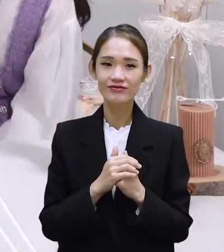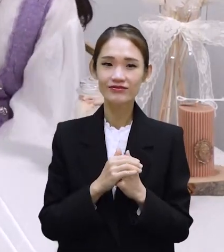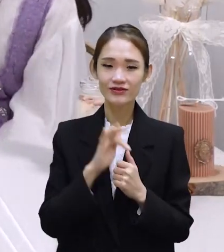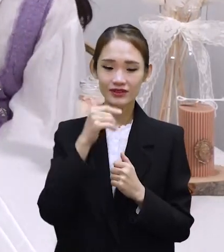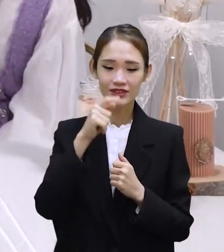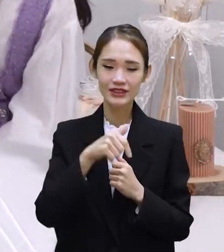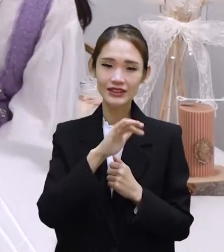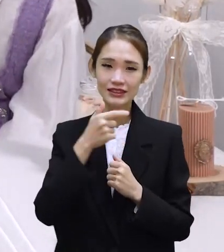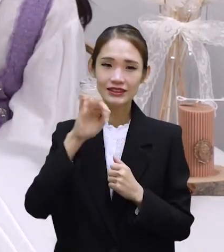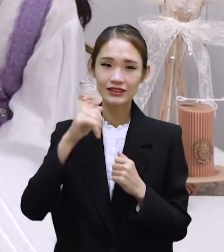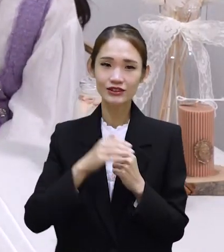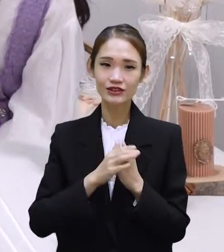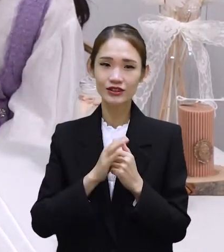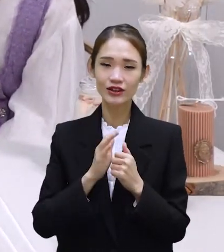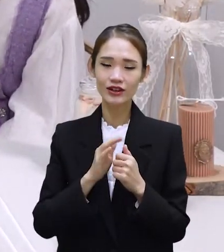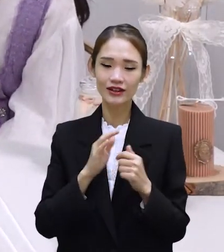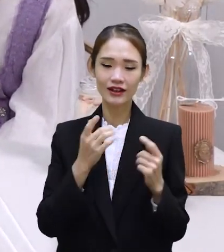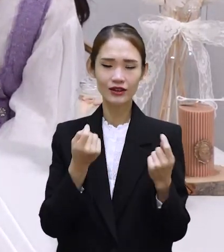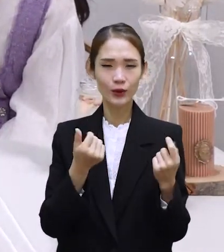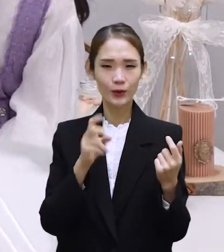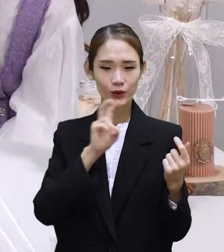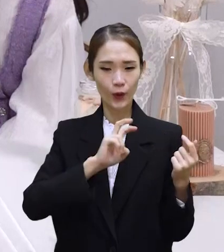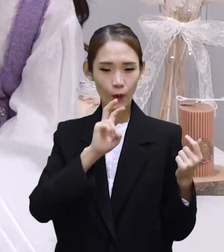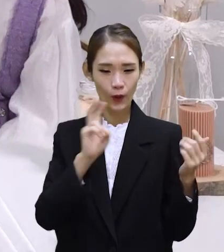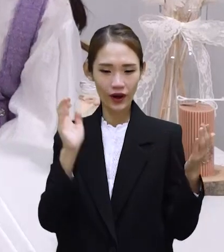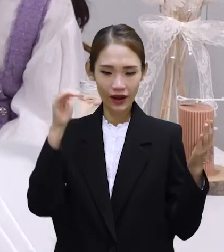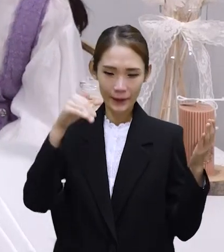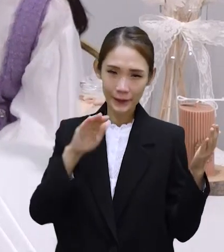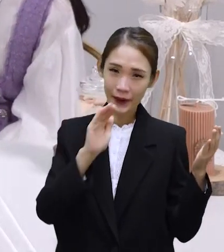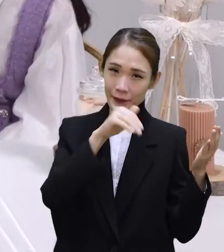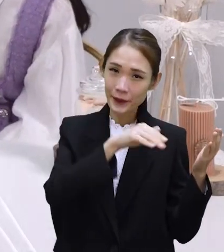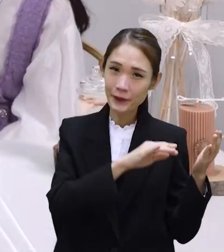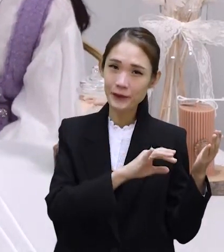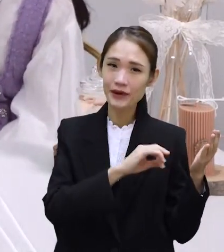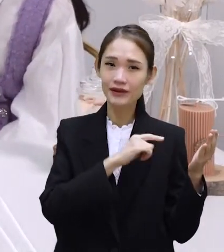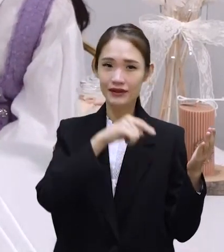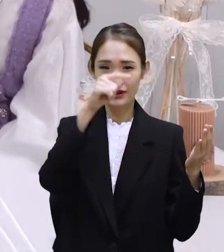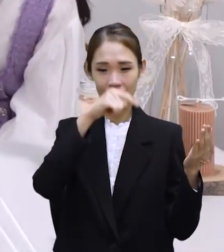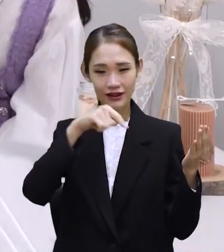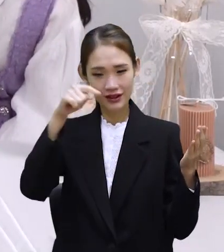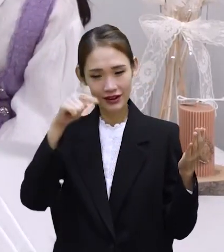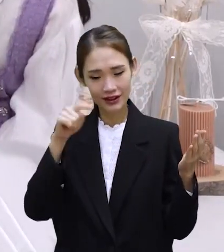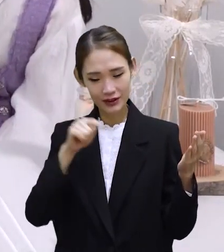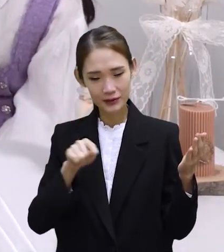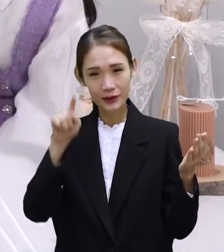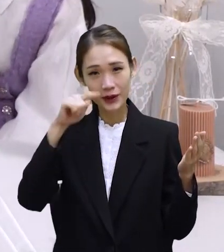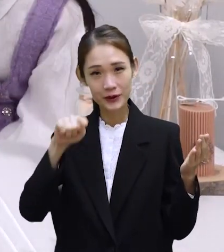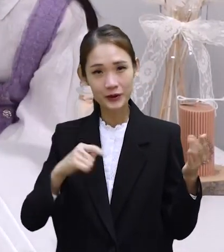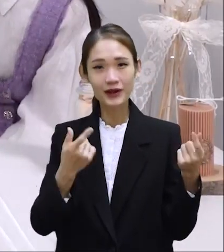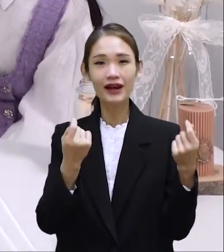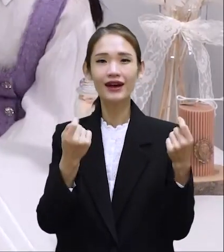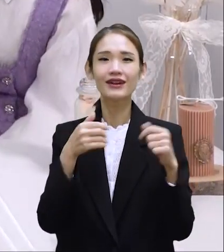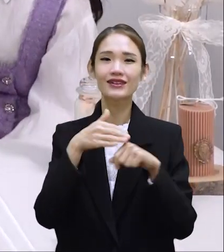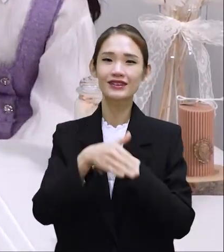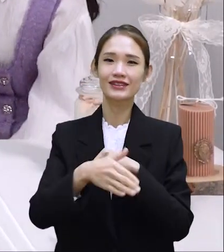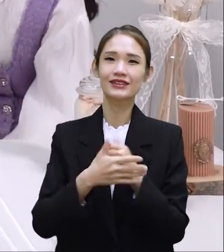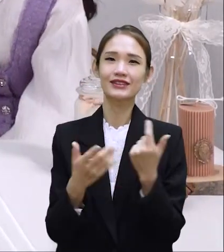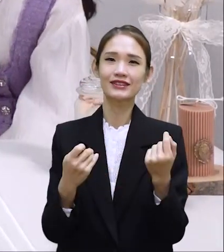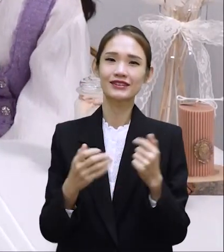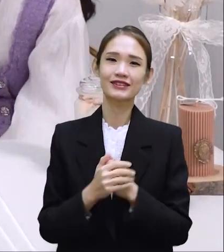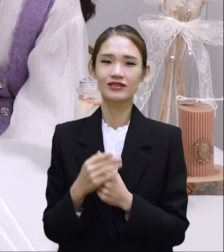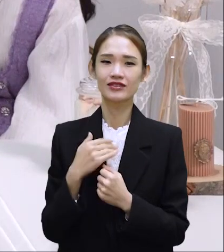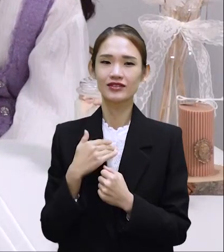괜찮네요 여기서 시 김 새 라는 게 약간 2버그 파는거 인거죠 팡 링 잉 해야 아 아 나 이거 를